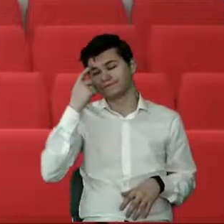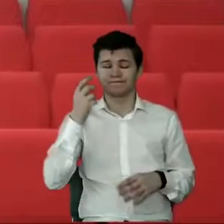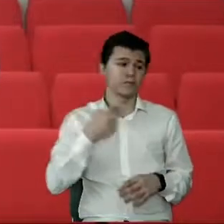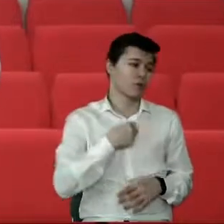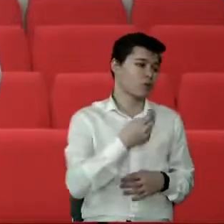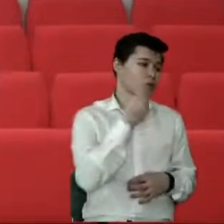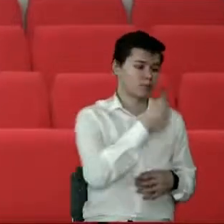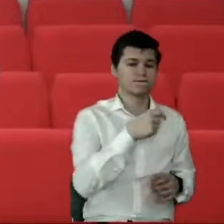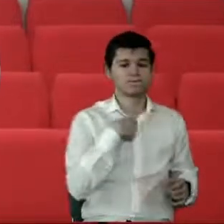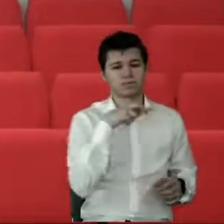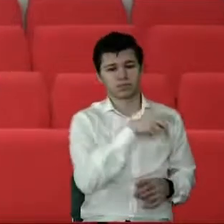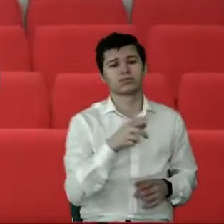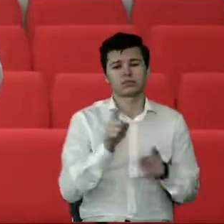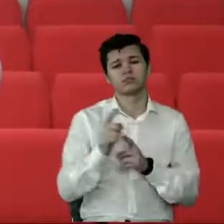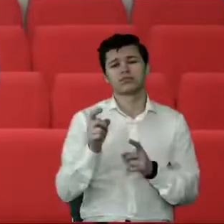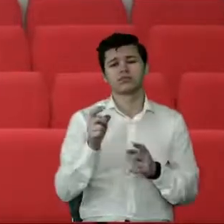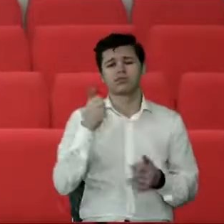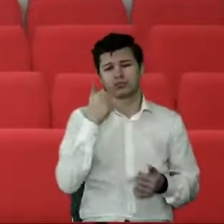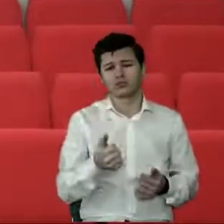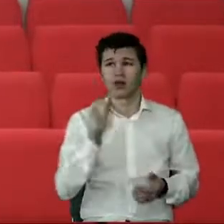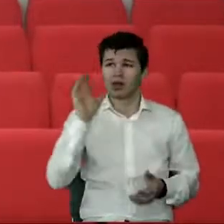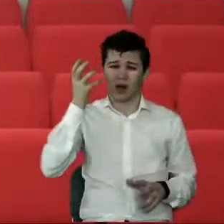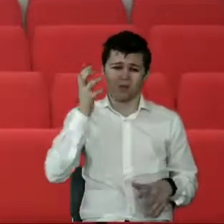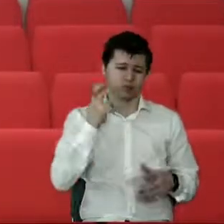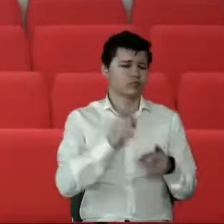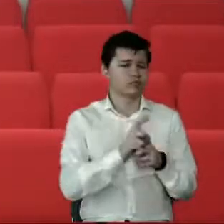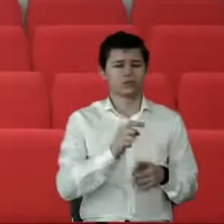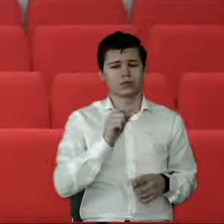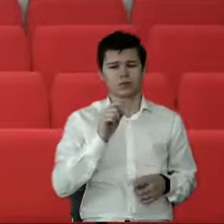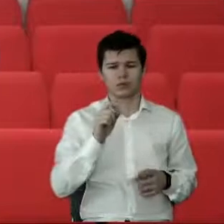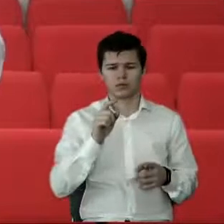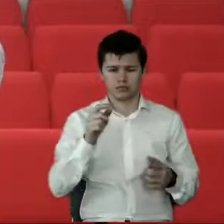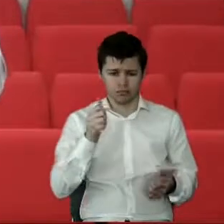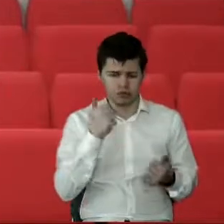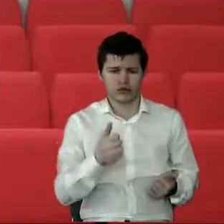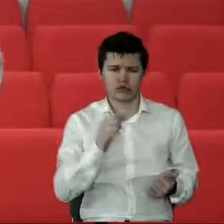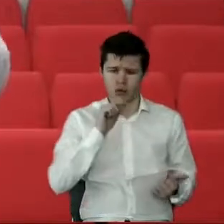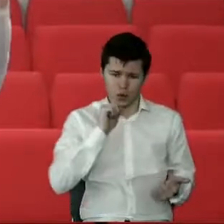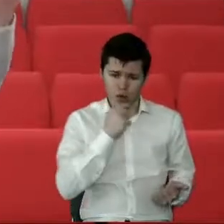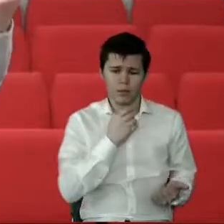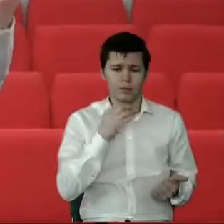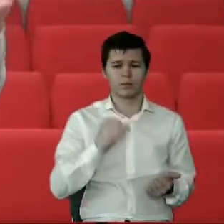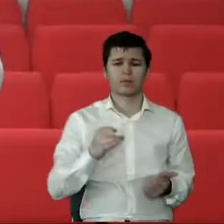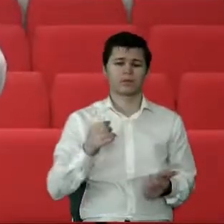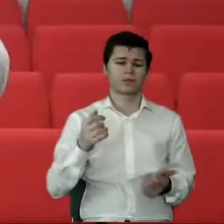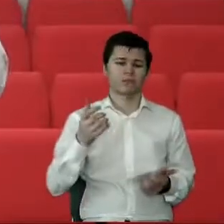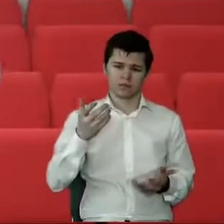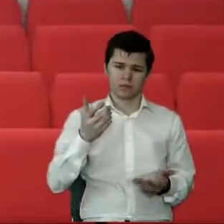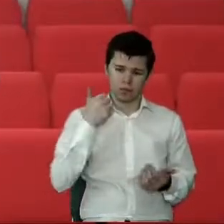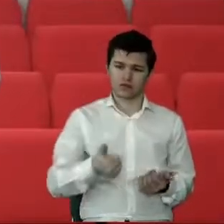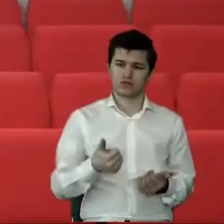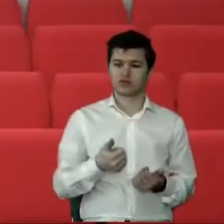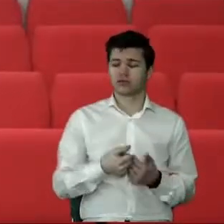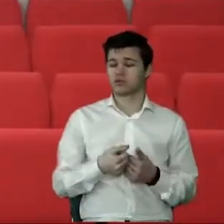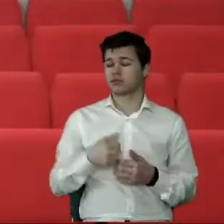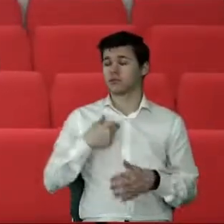говорили, что какие люди все плохие, вот воры, выкручивают лампочки. В то же самое время он говорит, да, все такие, но вот я с работы возьму другую лампочку и